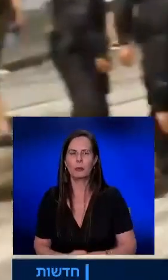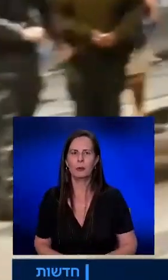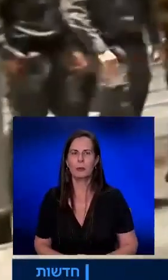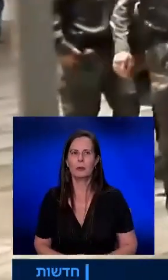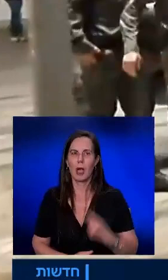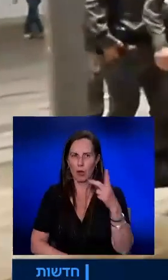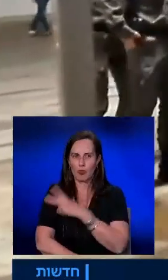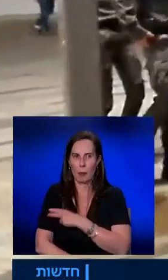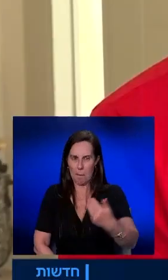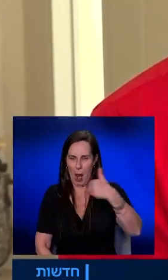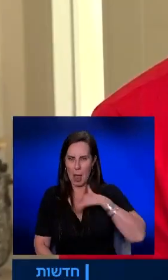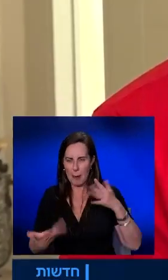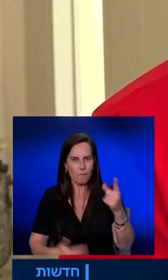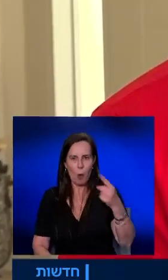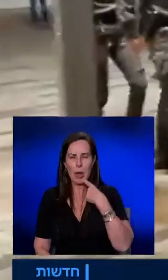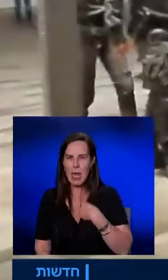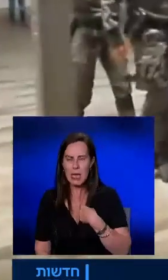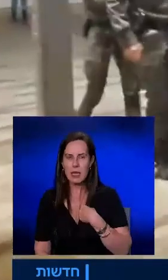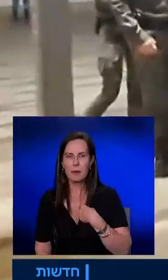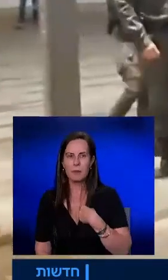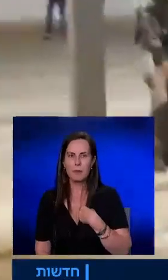השוטרים ניגש אליי במהירות, הוא אומר לי כזה...